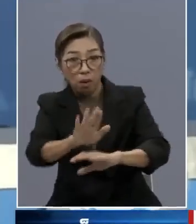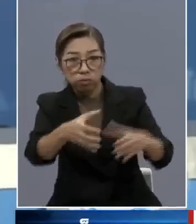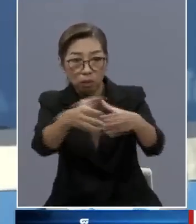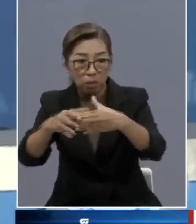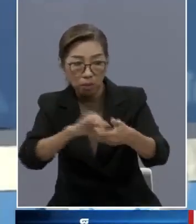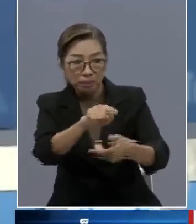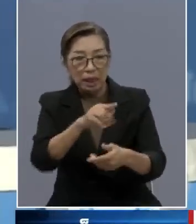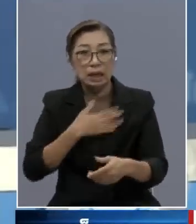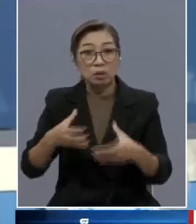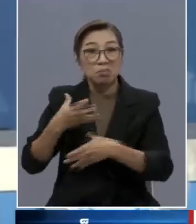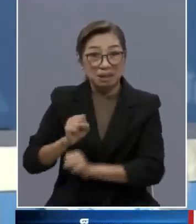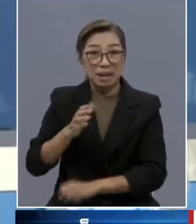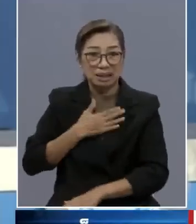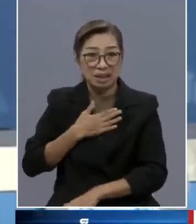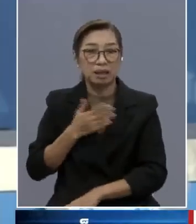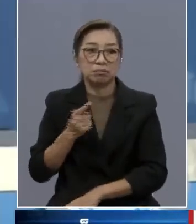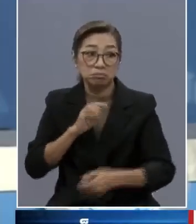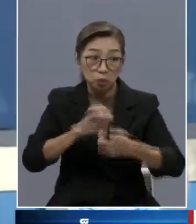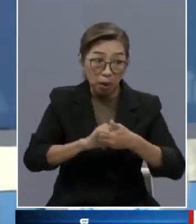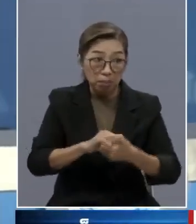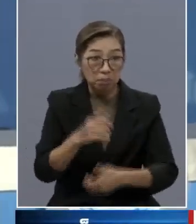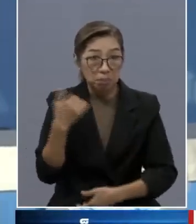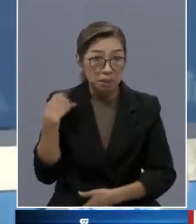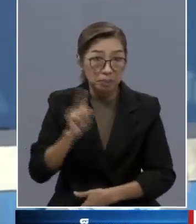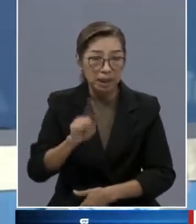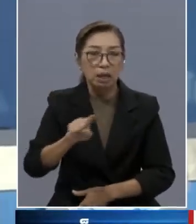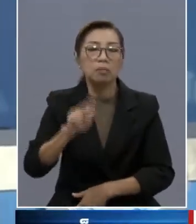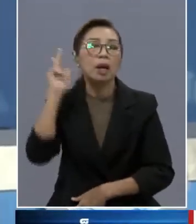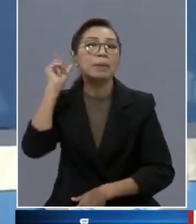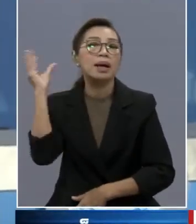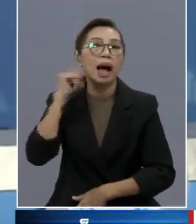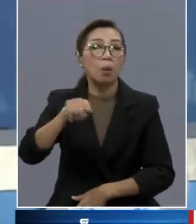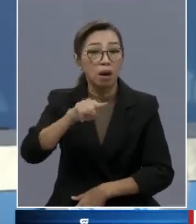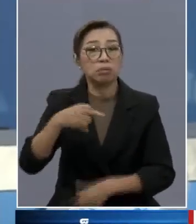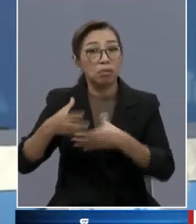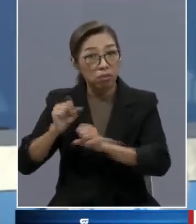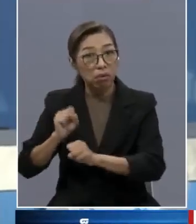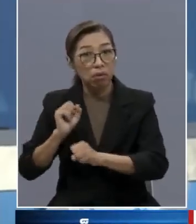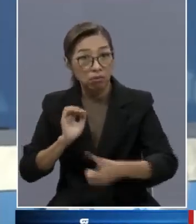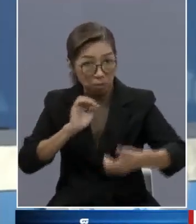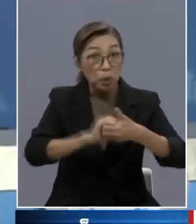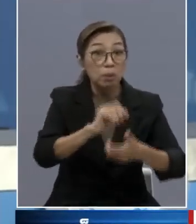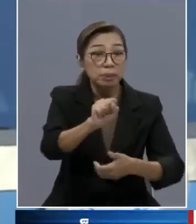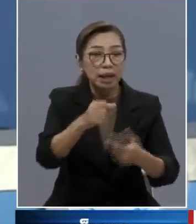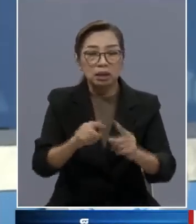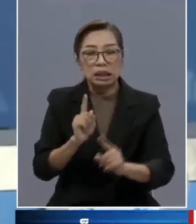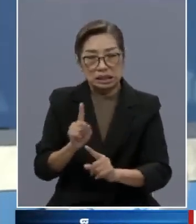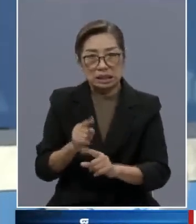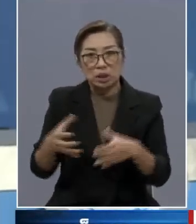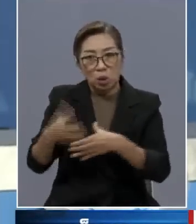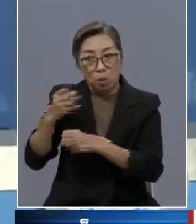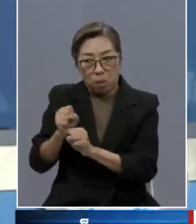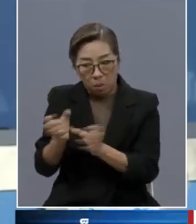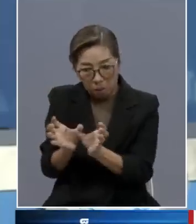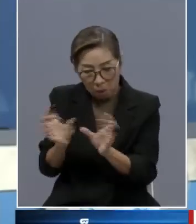ธิปัตย์เองมันก็มีข่าวครับว่าประชาธิปัตย์เนี่ยจะไปร่วมด้วยก็ภายในเองจริงๆก็แตกเป็น2ก๊กอยู่เหมือนกันเนี่ยนะครับมีข่าวหลุดออกมา